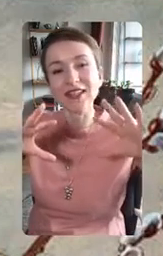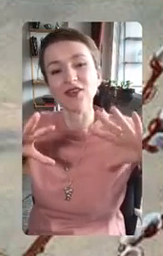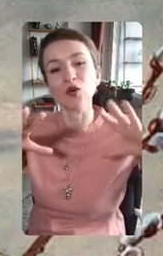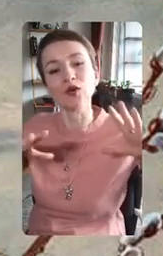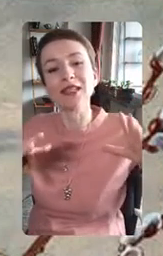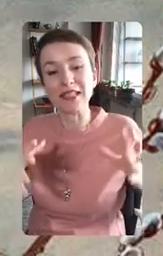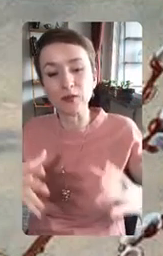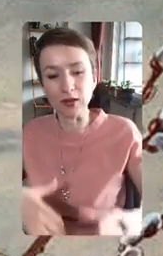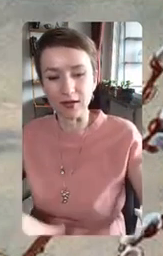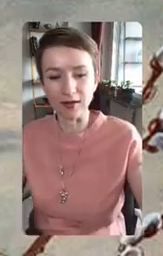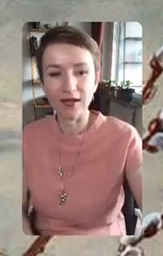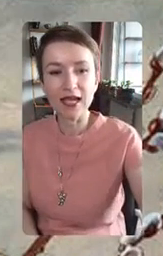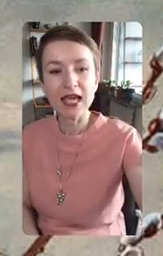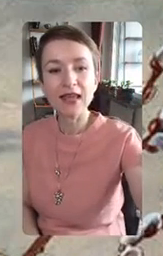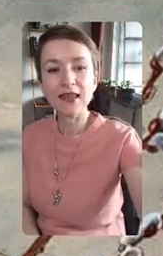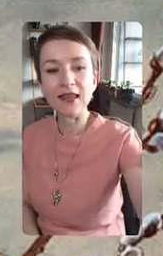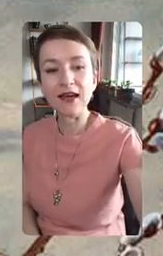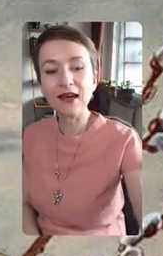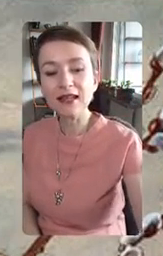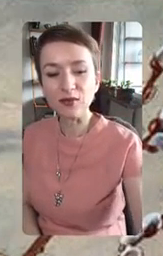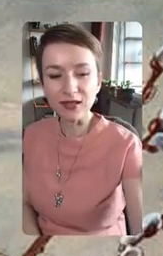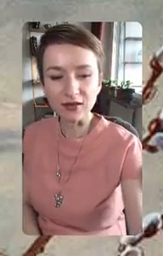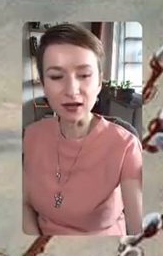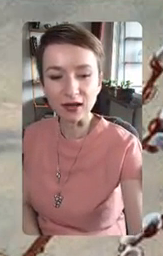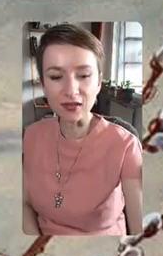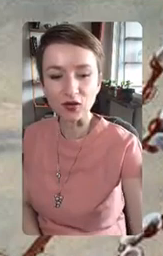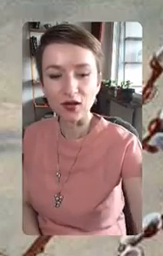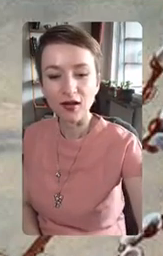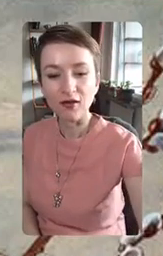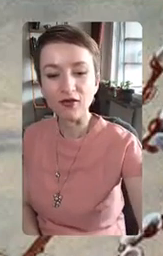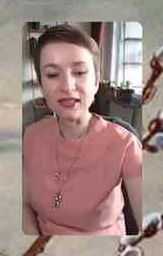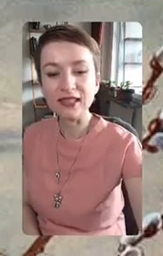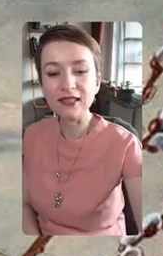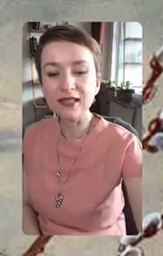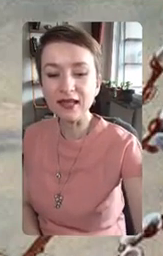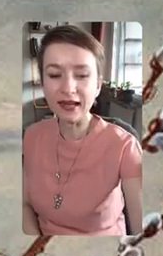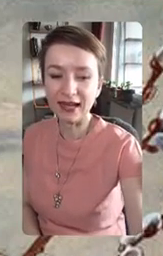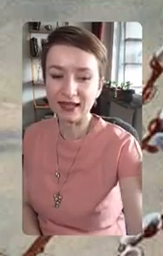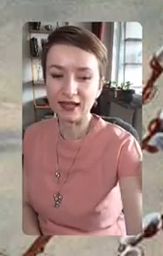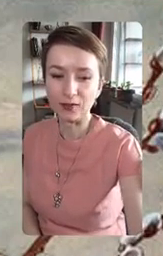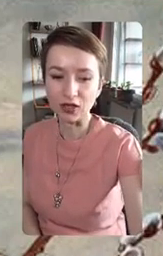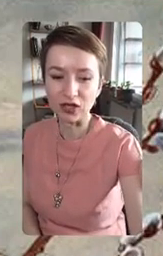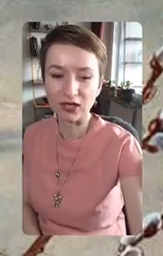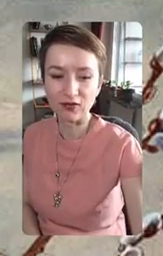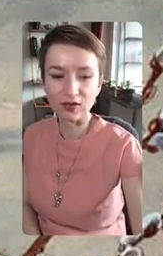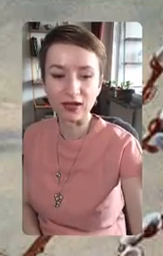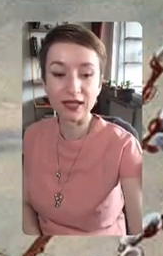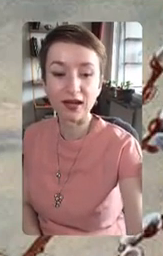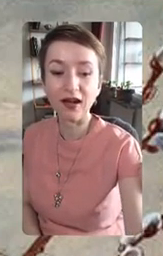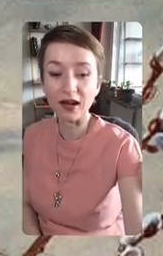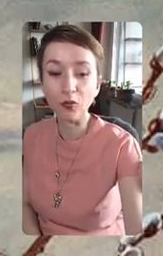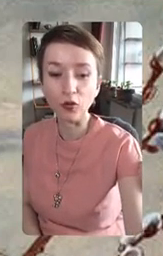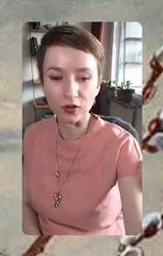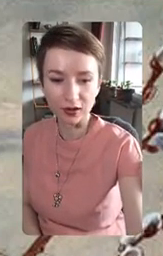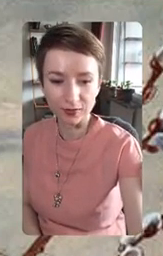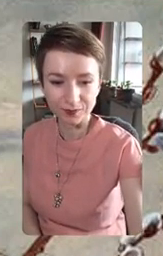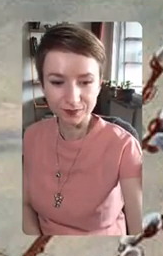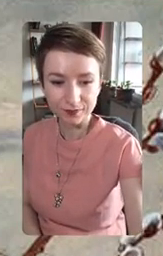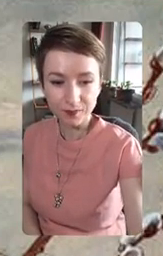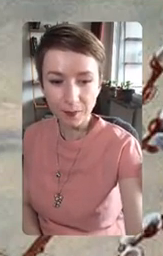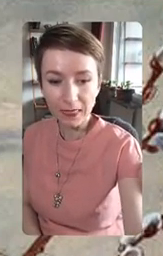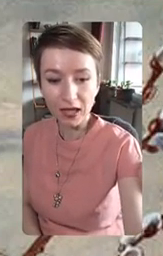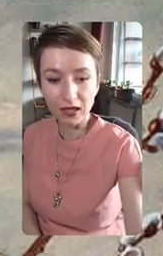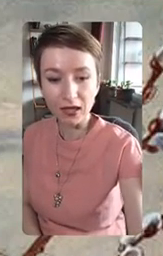частью шведского культа семьи. И Эльза Бесков как раз вот восхитительно это отображает в своих